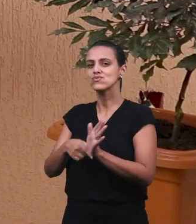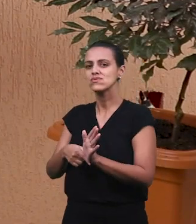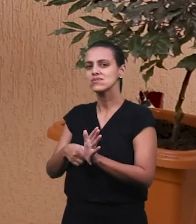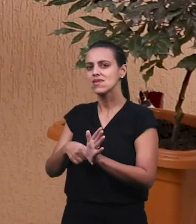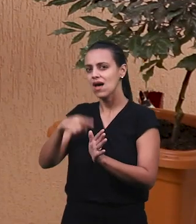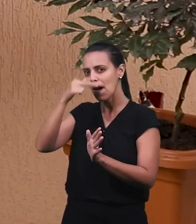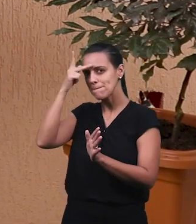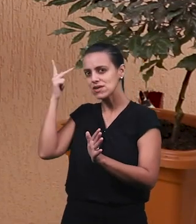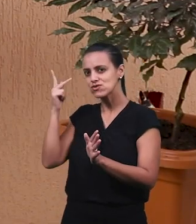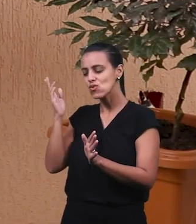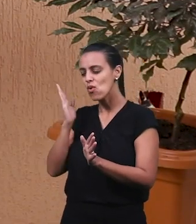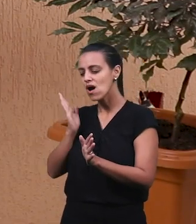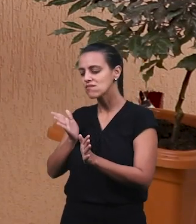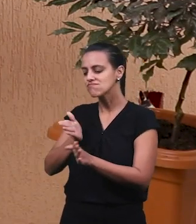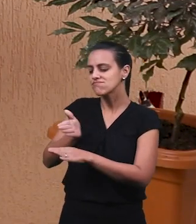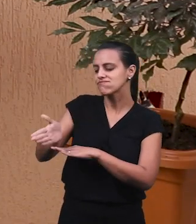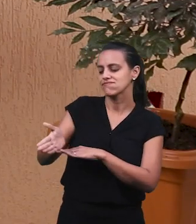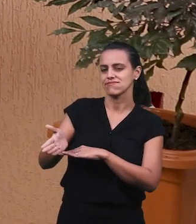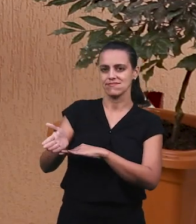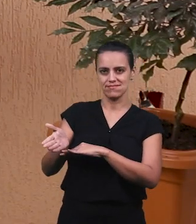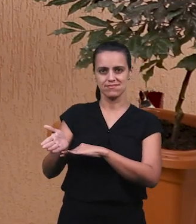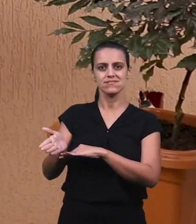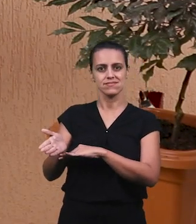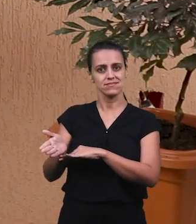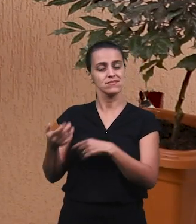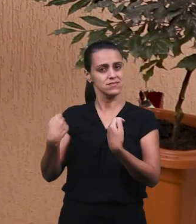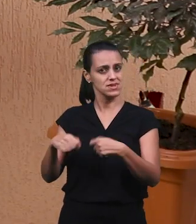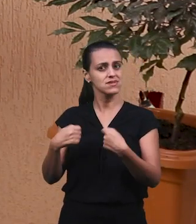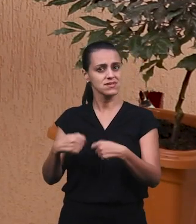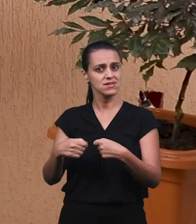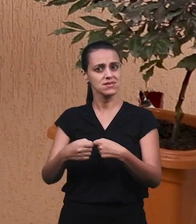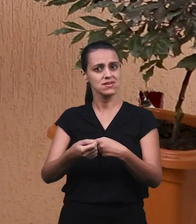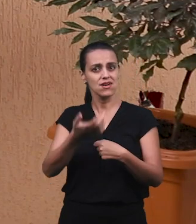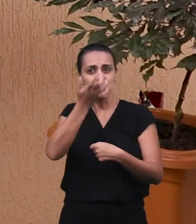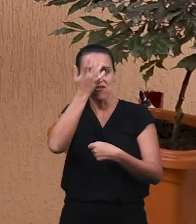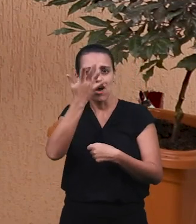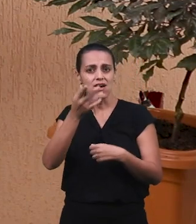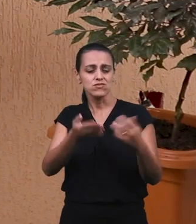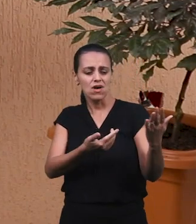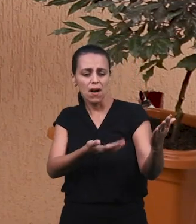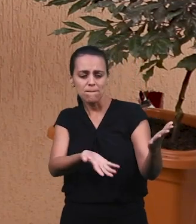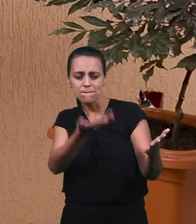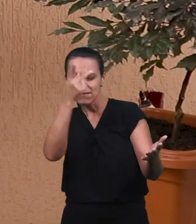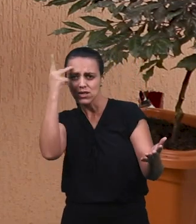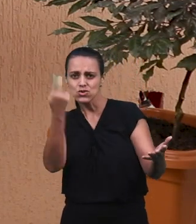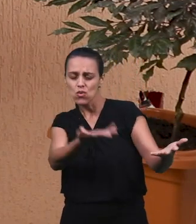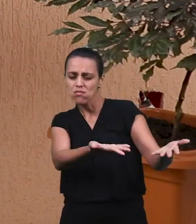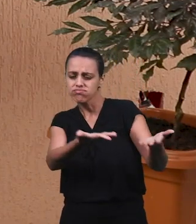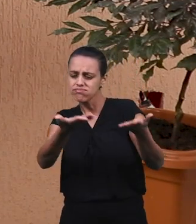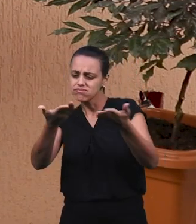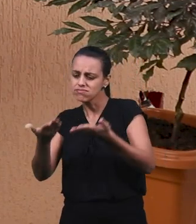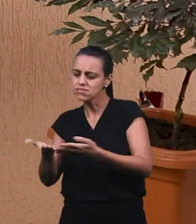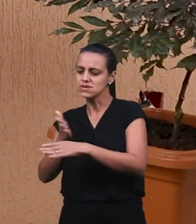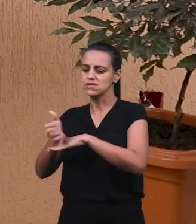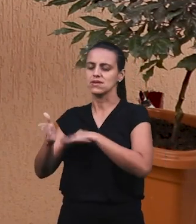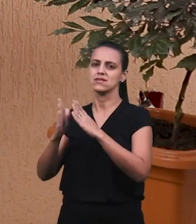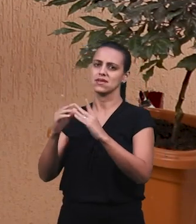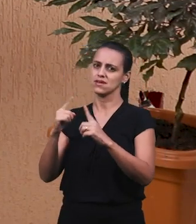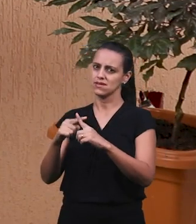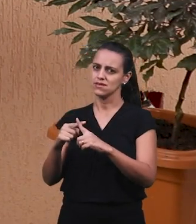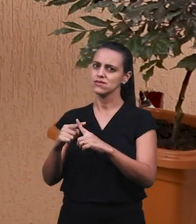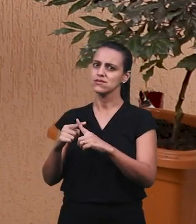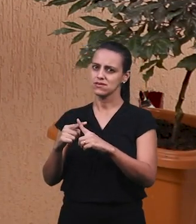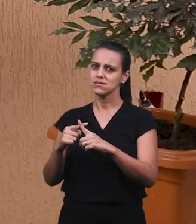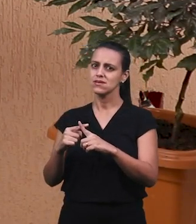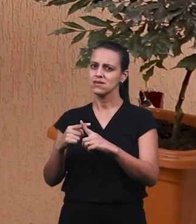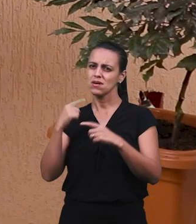l'accès. Donc, simplifier l'accès dans nos frères et sœurs de l'Église. Notre travail aussi est préoccupé